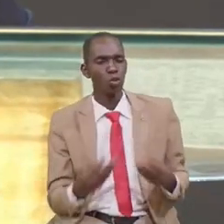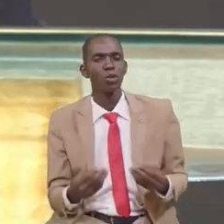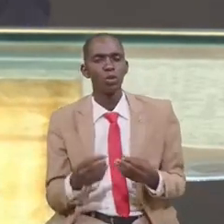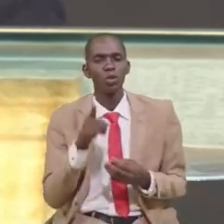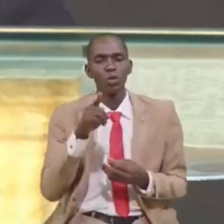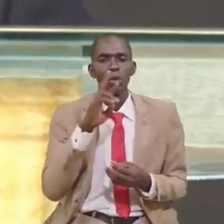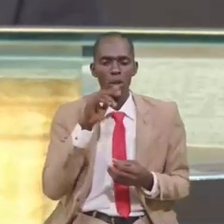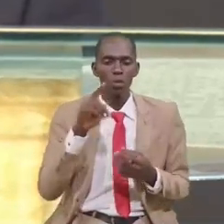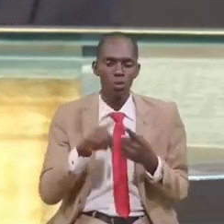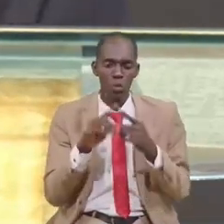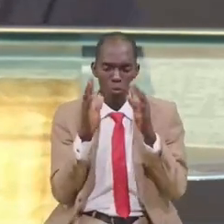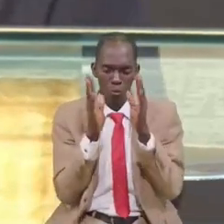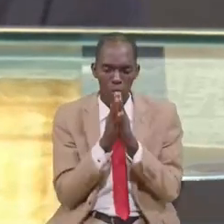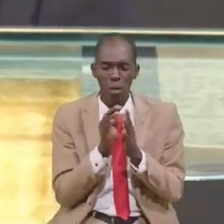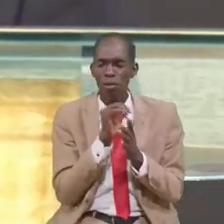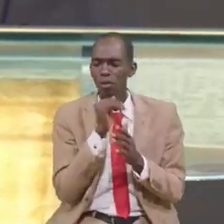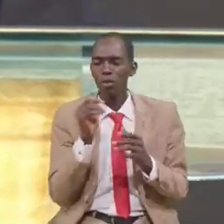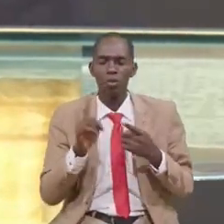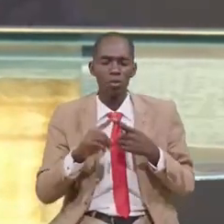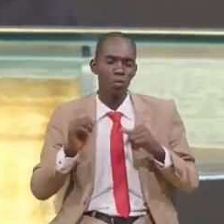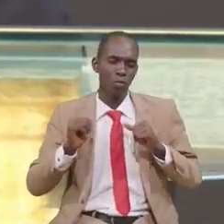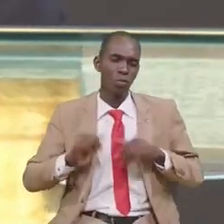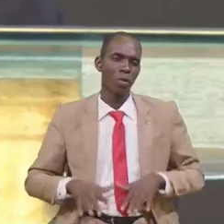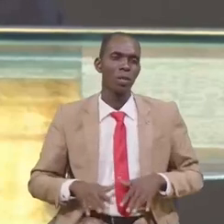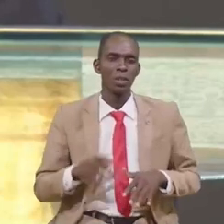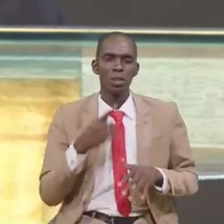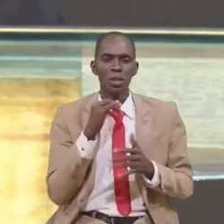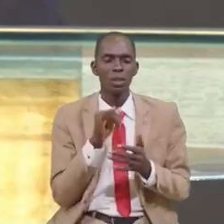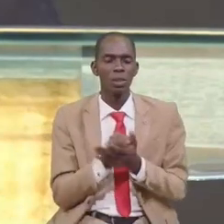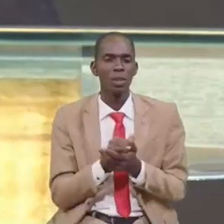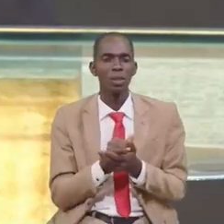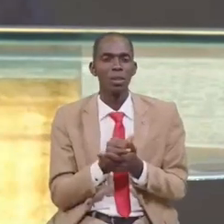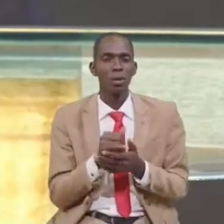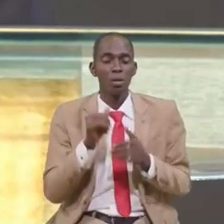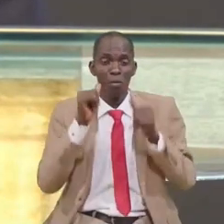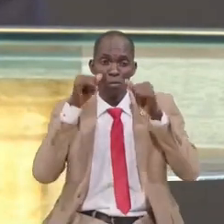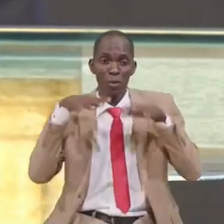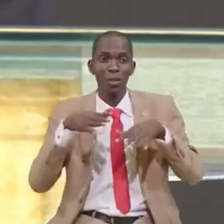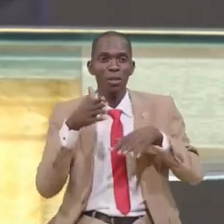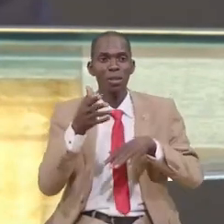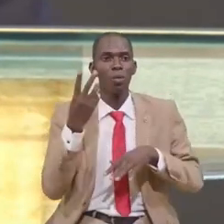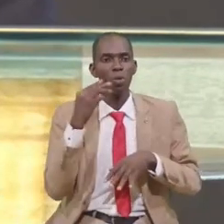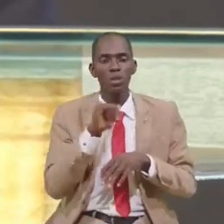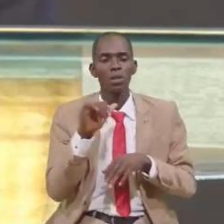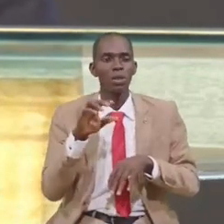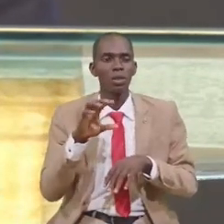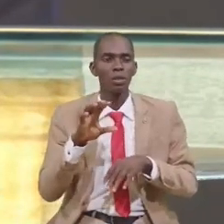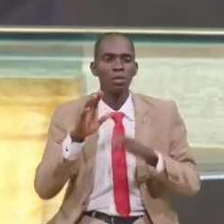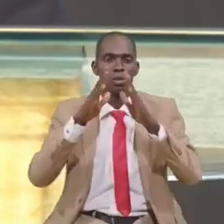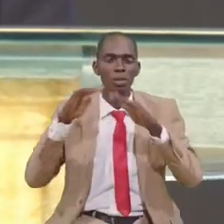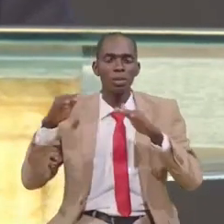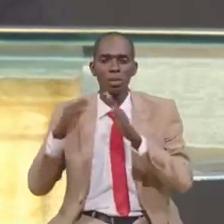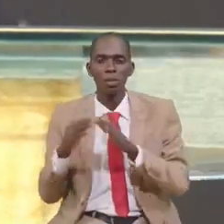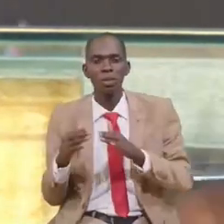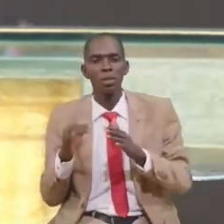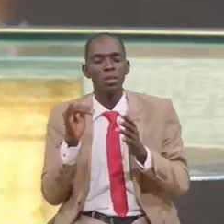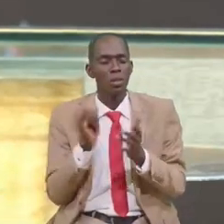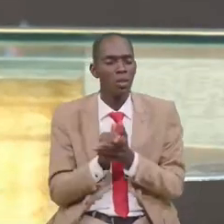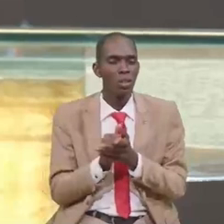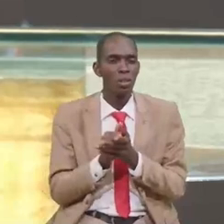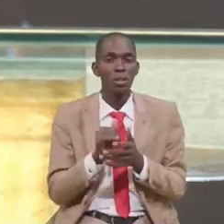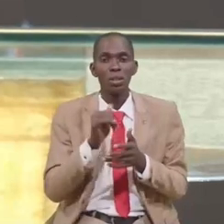beaucoup pour montrer qu'il faut toujours prier et ne point se relâcher. Il dit,